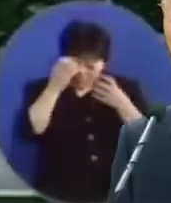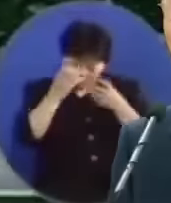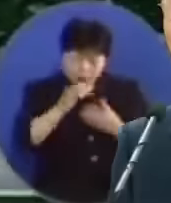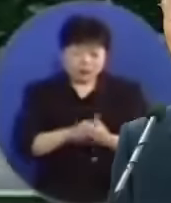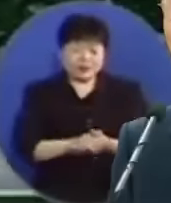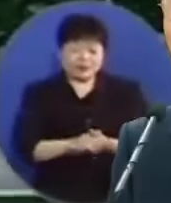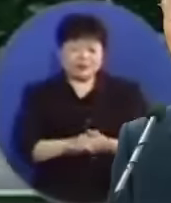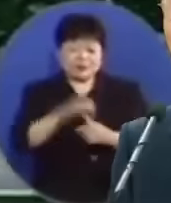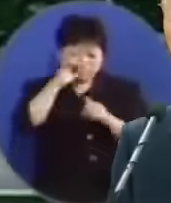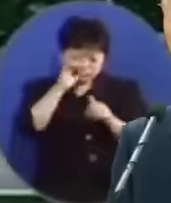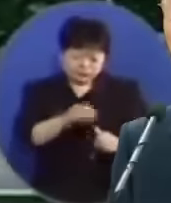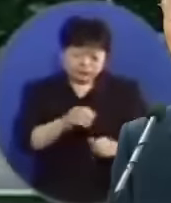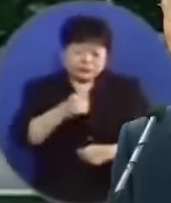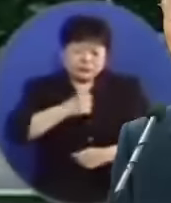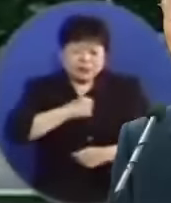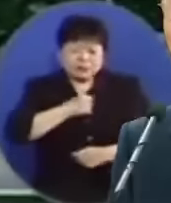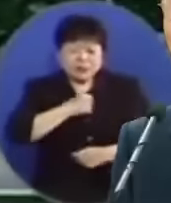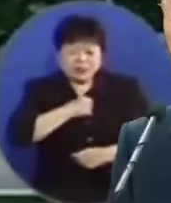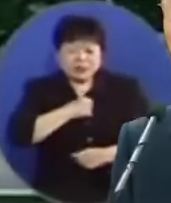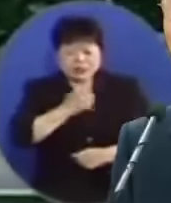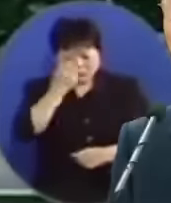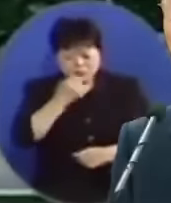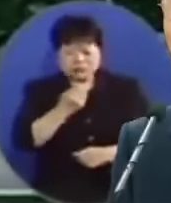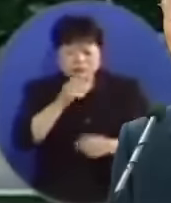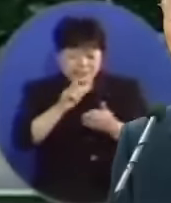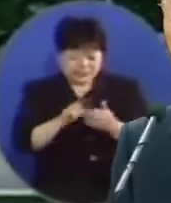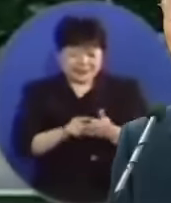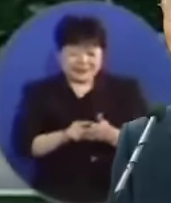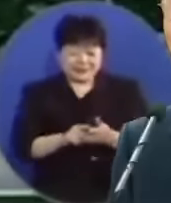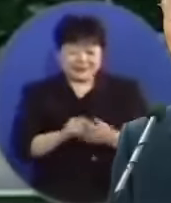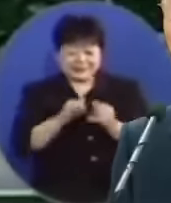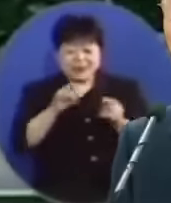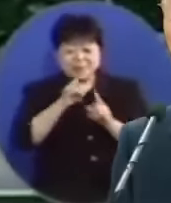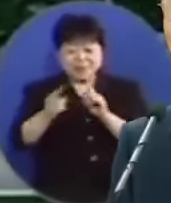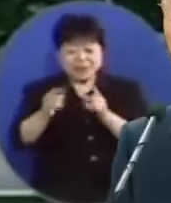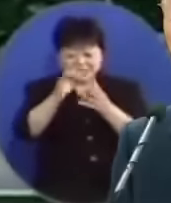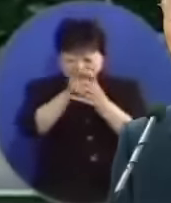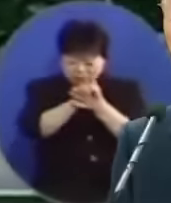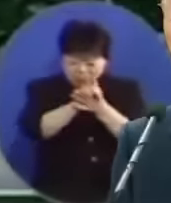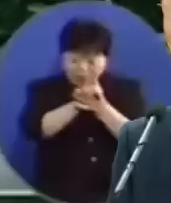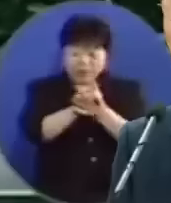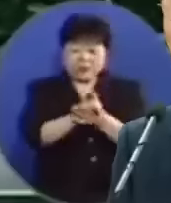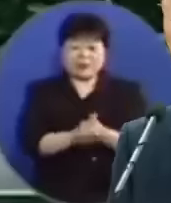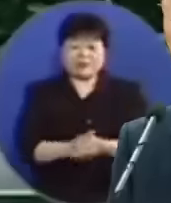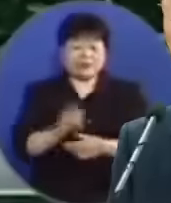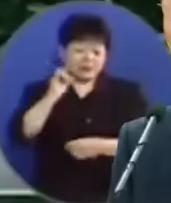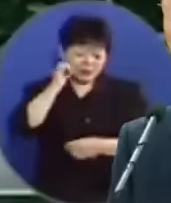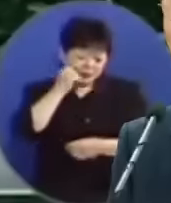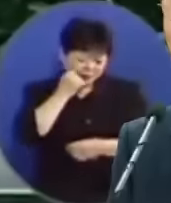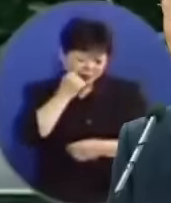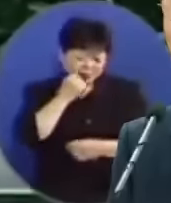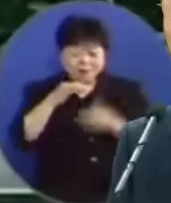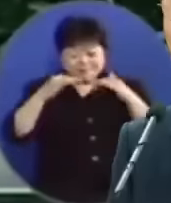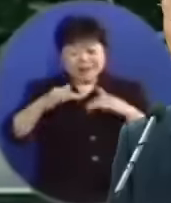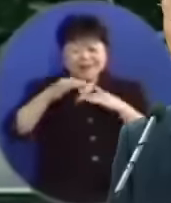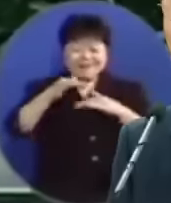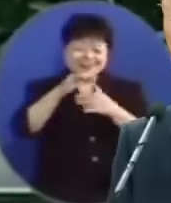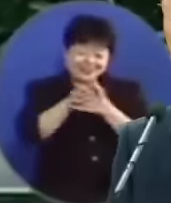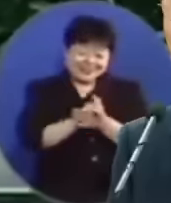고통스럽고 억압되고 답답하고 우울할 때 내 사람의 말로 기도해서 통과 안 될 때 방언으로